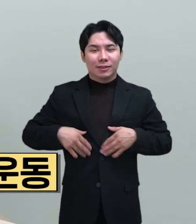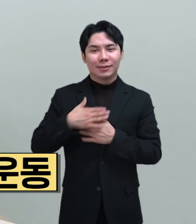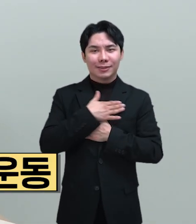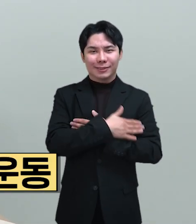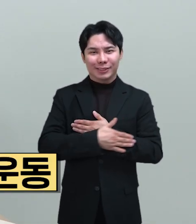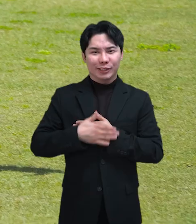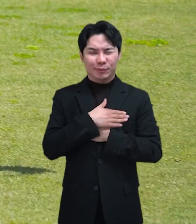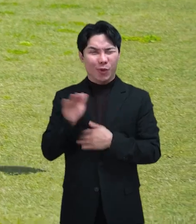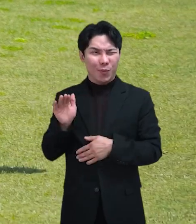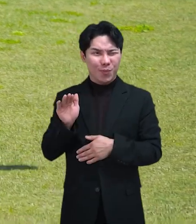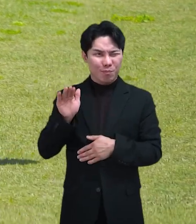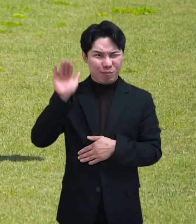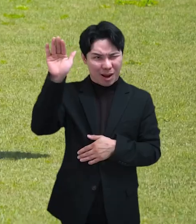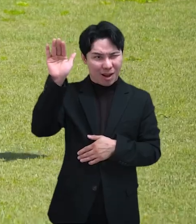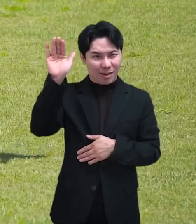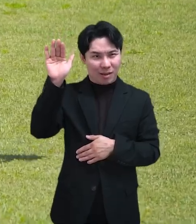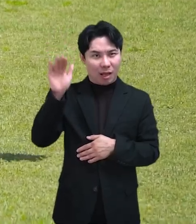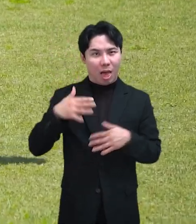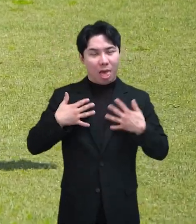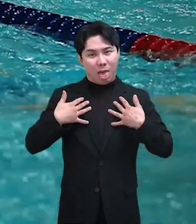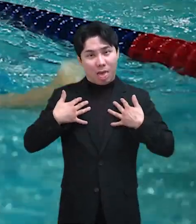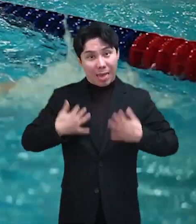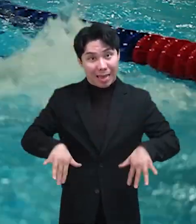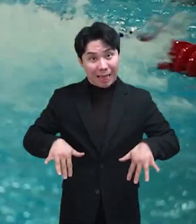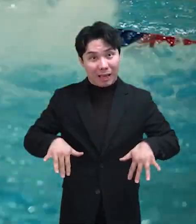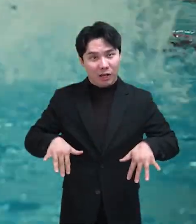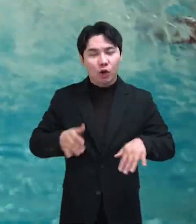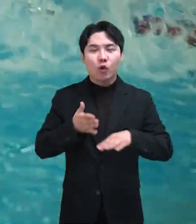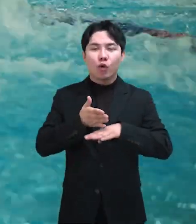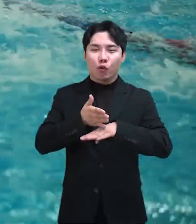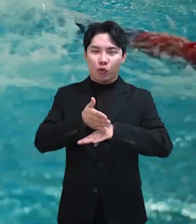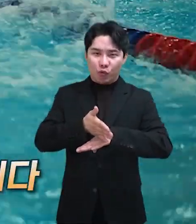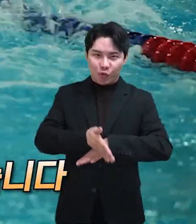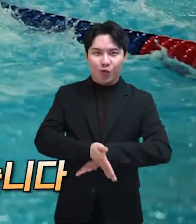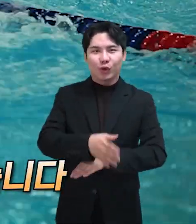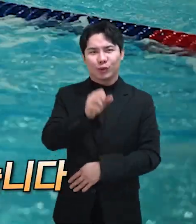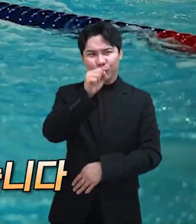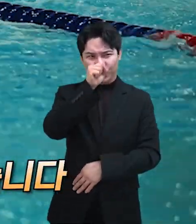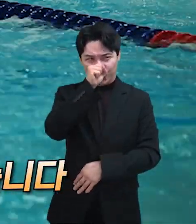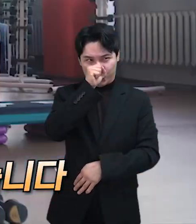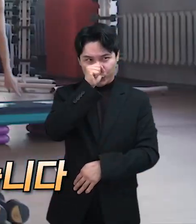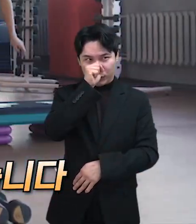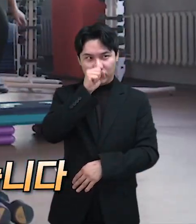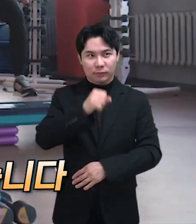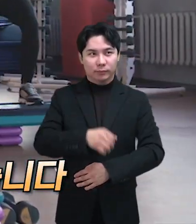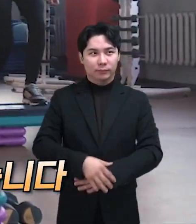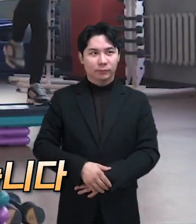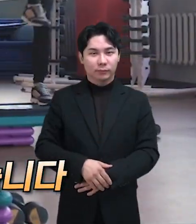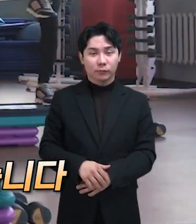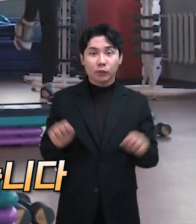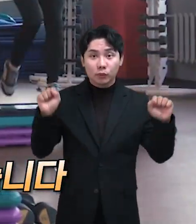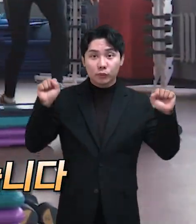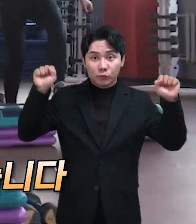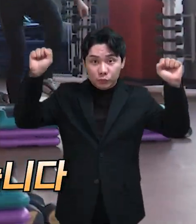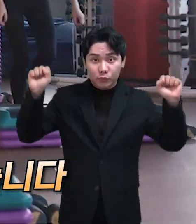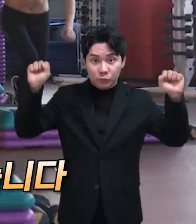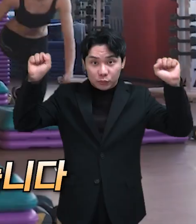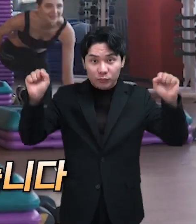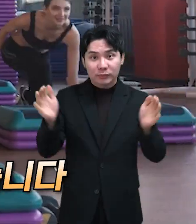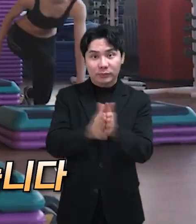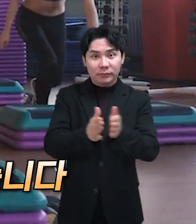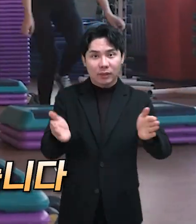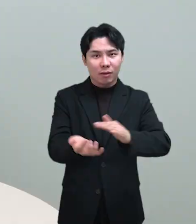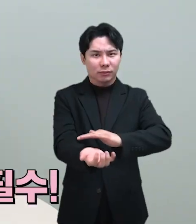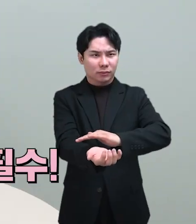기분도 좋아집니다. 빨리 걷거나 달리기, 또 자전거 타기, 수영, 에어로빅 뭐든지 무리가 가지 않고 재미만 있으면